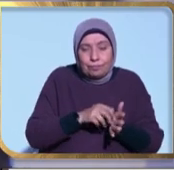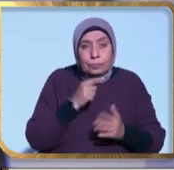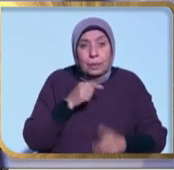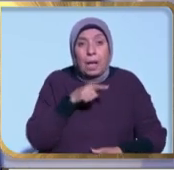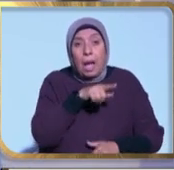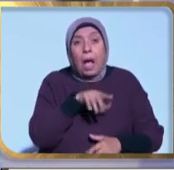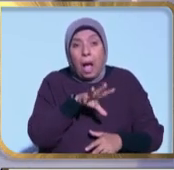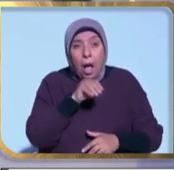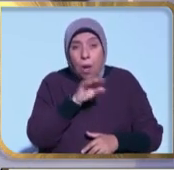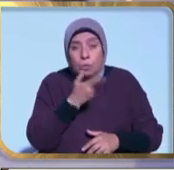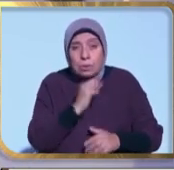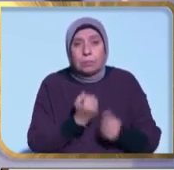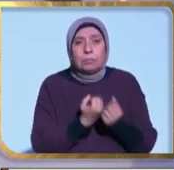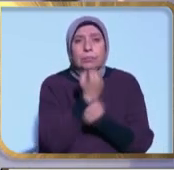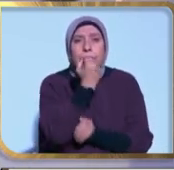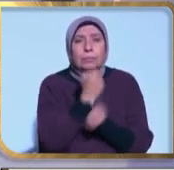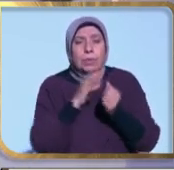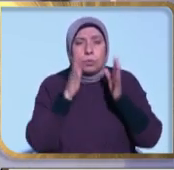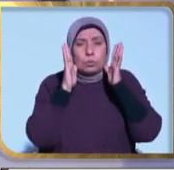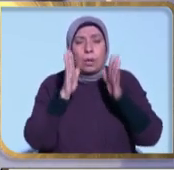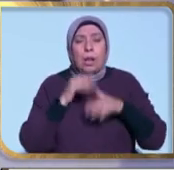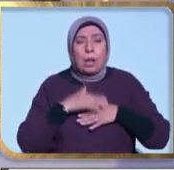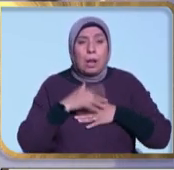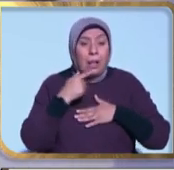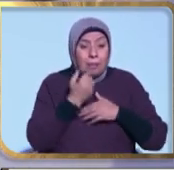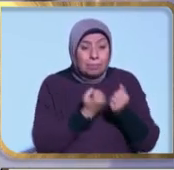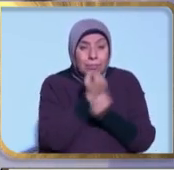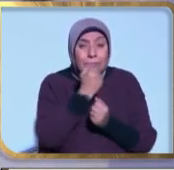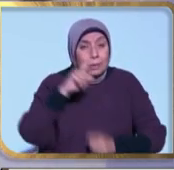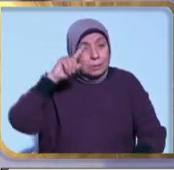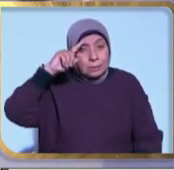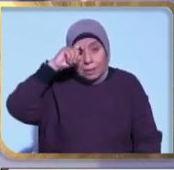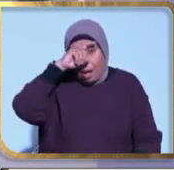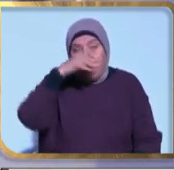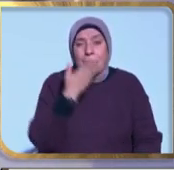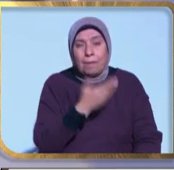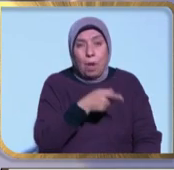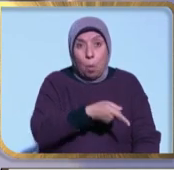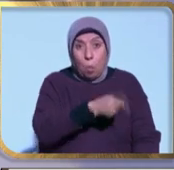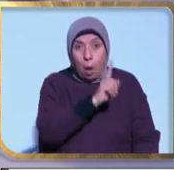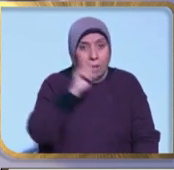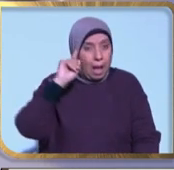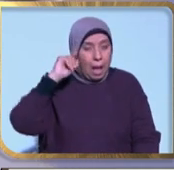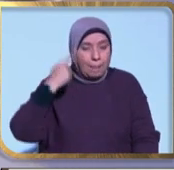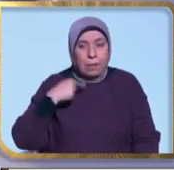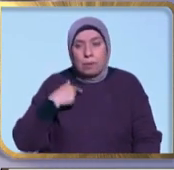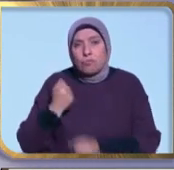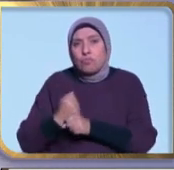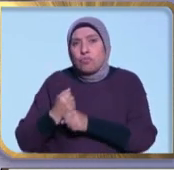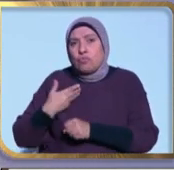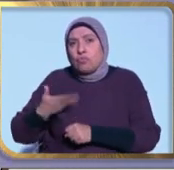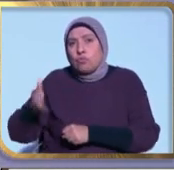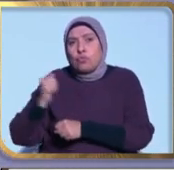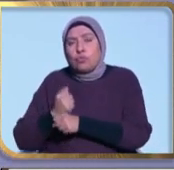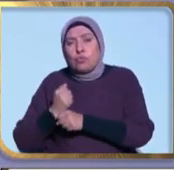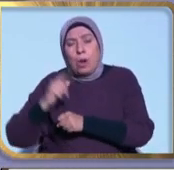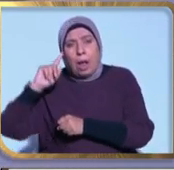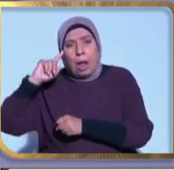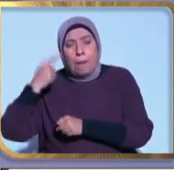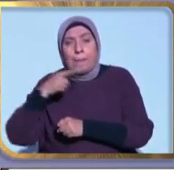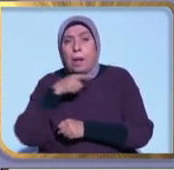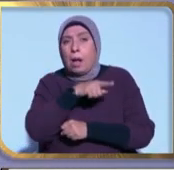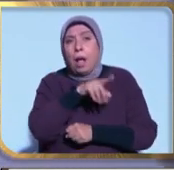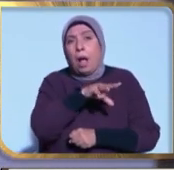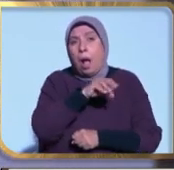الوضوء متعب بالنسبه لها ولا تستطيع الوضوء بمفردها وكل منا في عمله ولا نريد وهي لا تريد ان